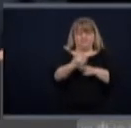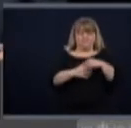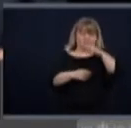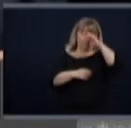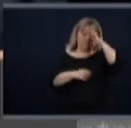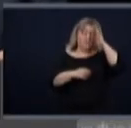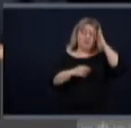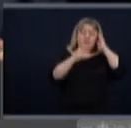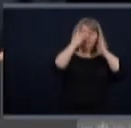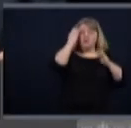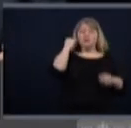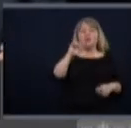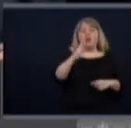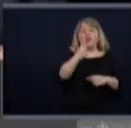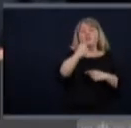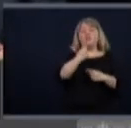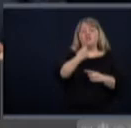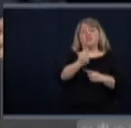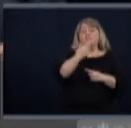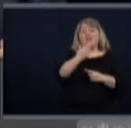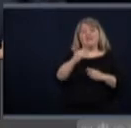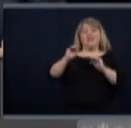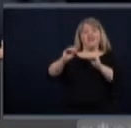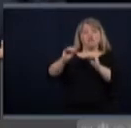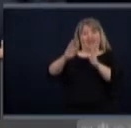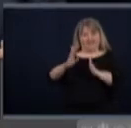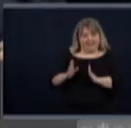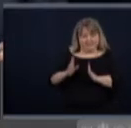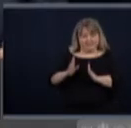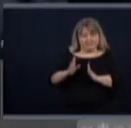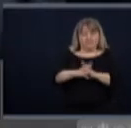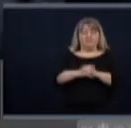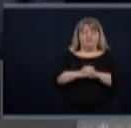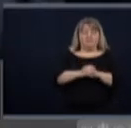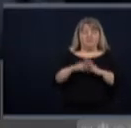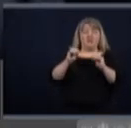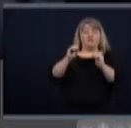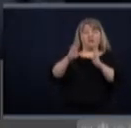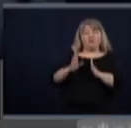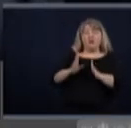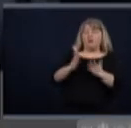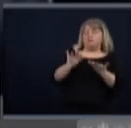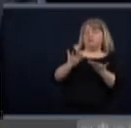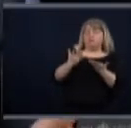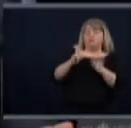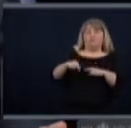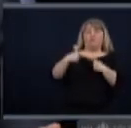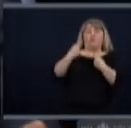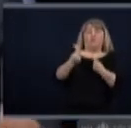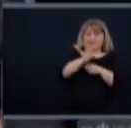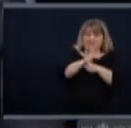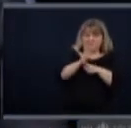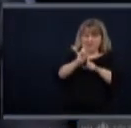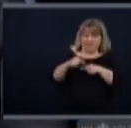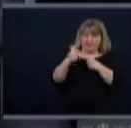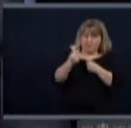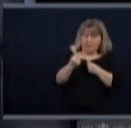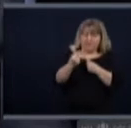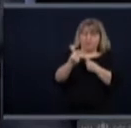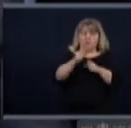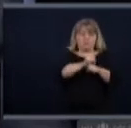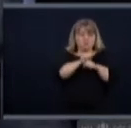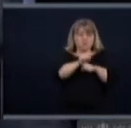d'abord, sont pour les éducatrices. D'abord, les éducatrices qui, depuis le début, depuis 6 semaines, sont occupées